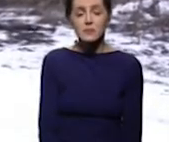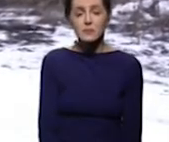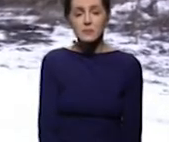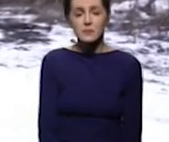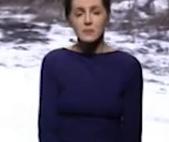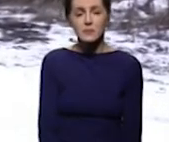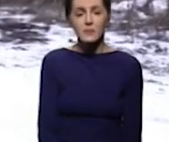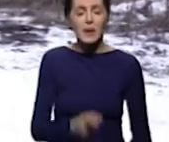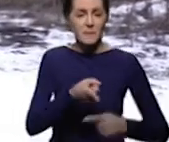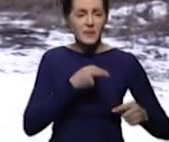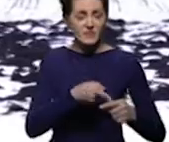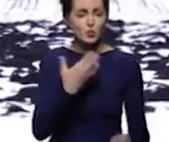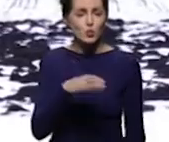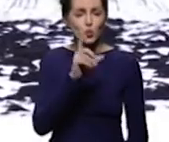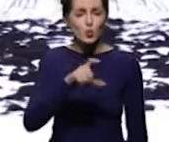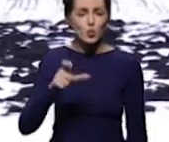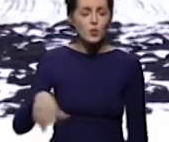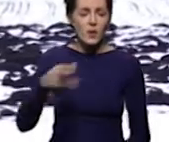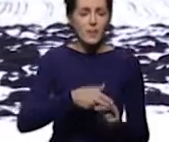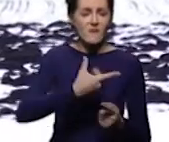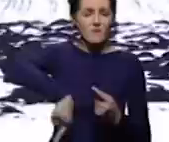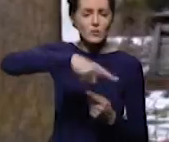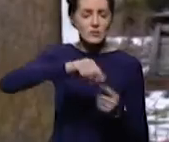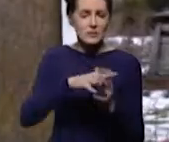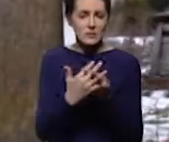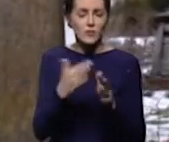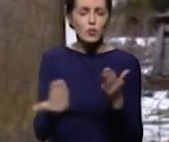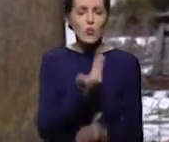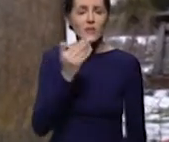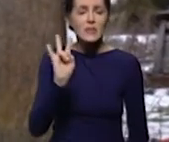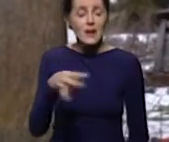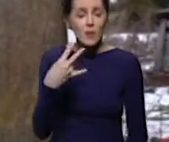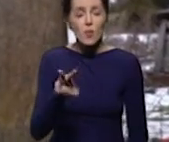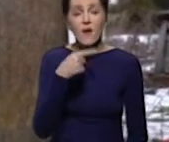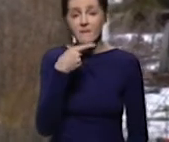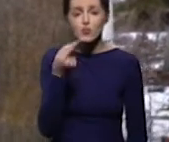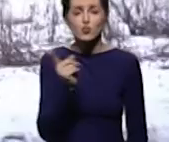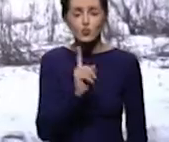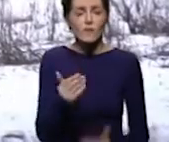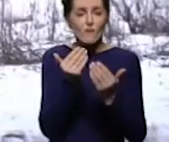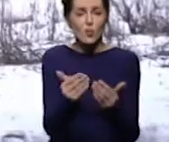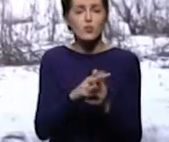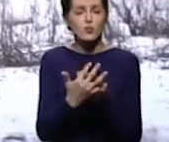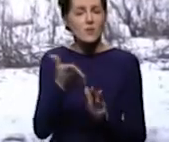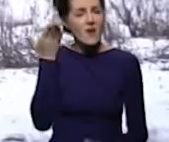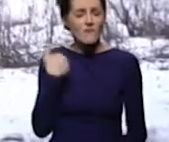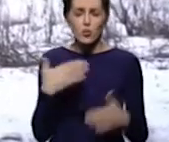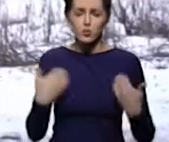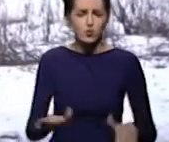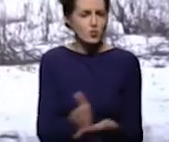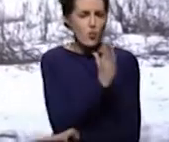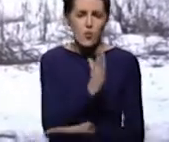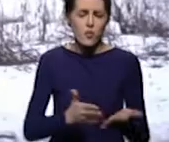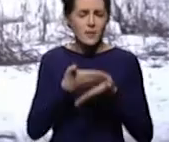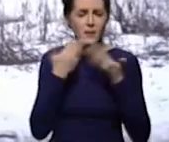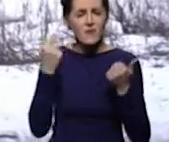З півсотні людей на весь населений пункт. Жителі Новомиколаївки кажуть, у їхньому селі вже давно немає нічого, що